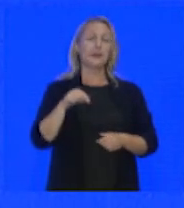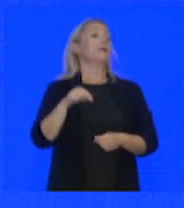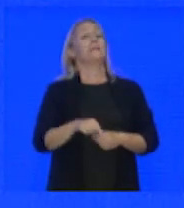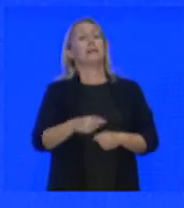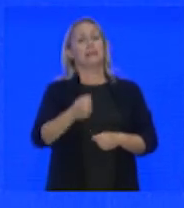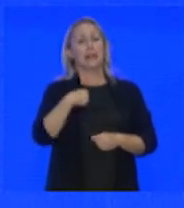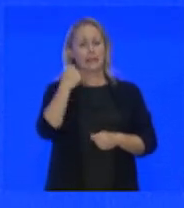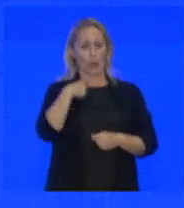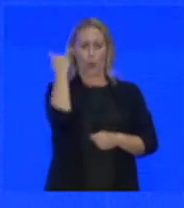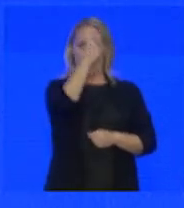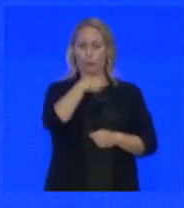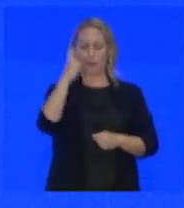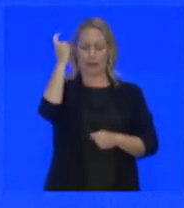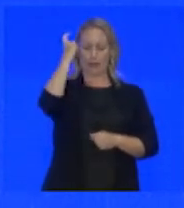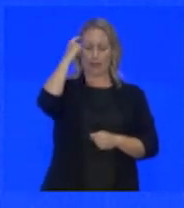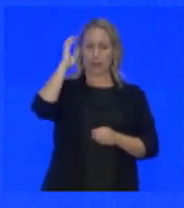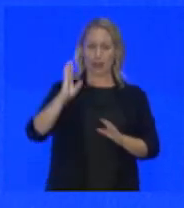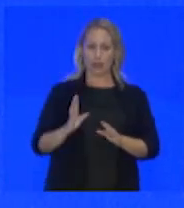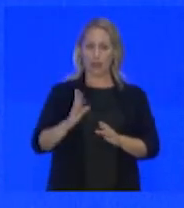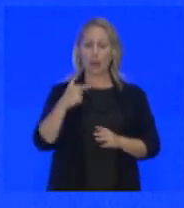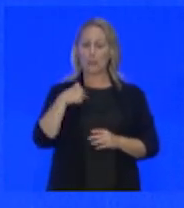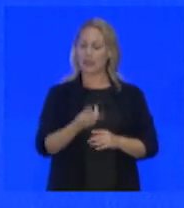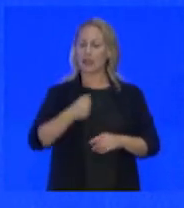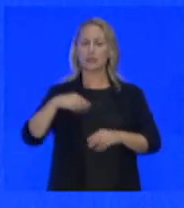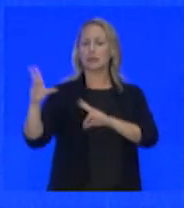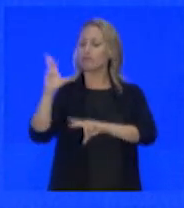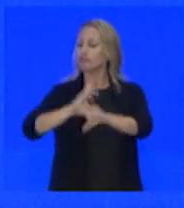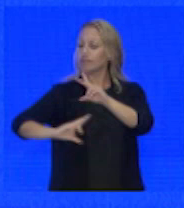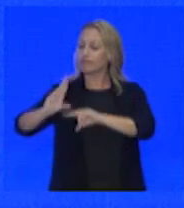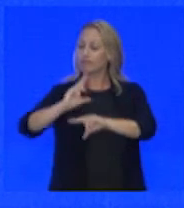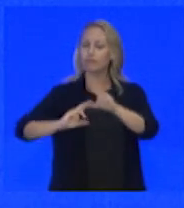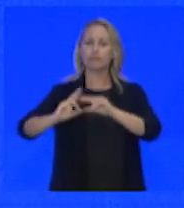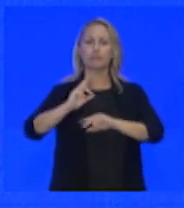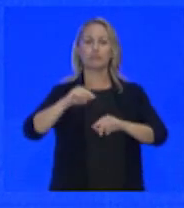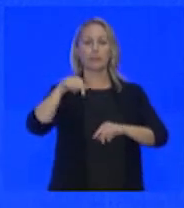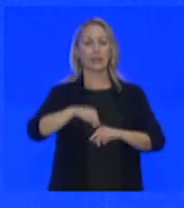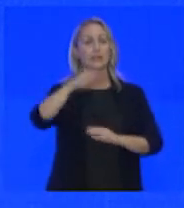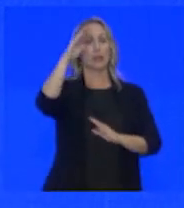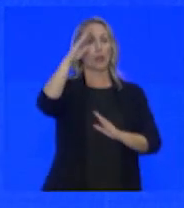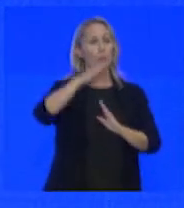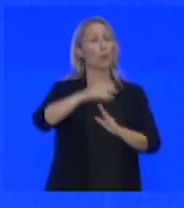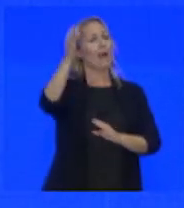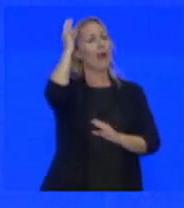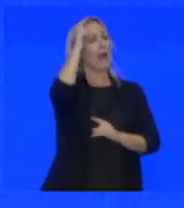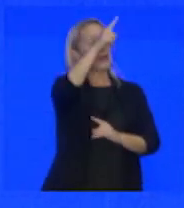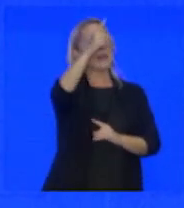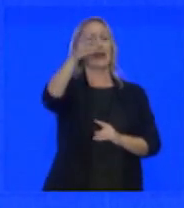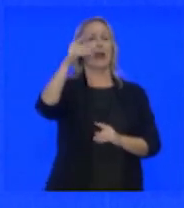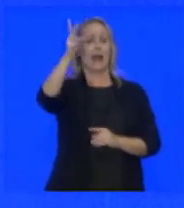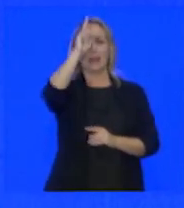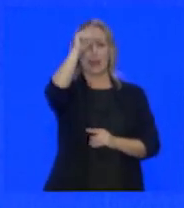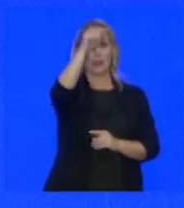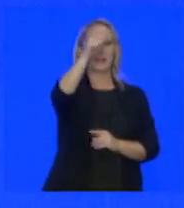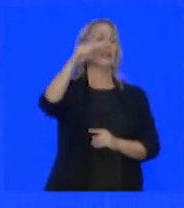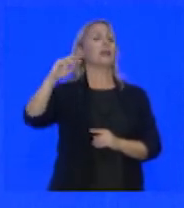και εγώ προσωπικά στις γόνιμες συζητήσεις που είχα στην Ευρώπη με τον πρόεδρο Μακρόν, την καγκελάριο Μέρκελ, τον πρωθυπουργό